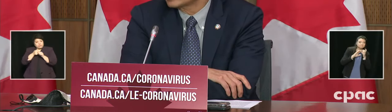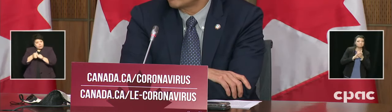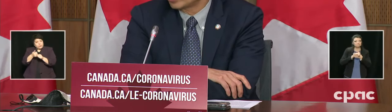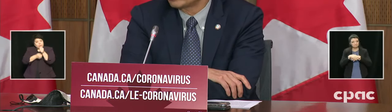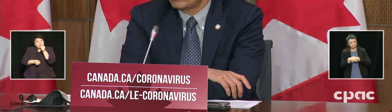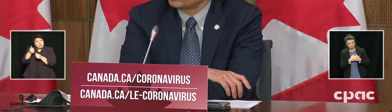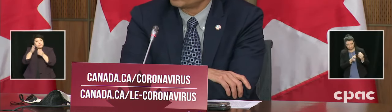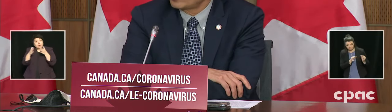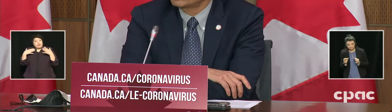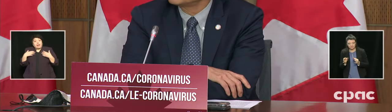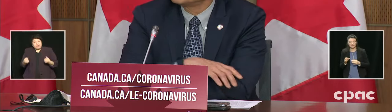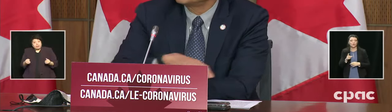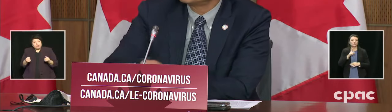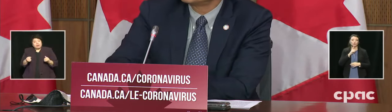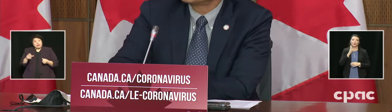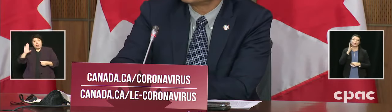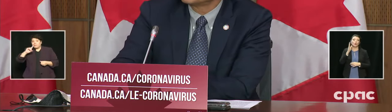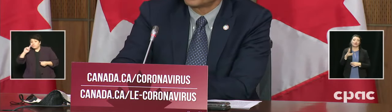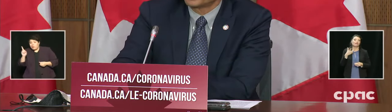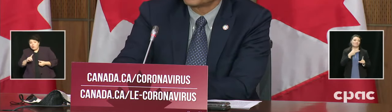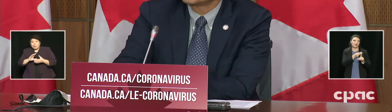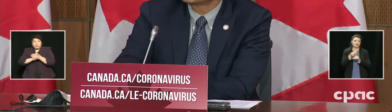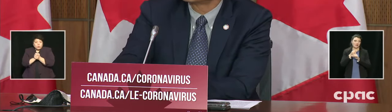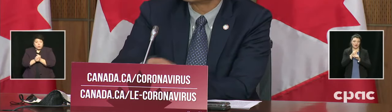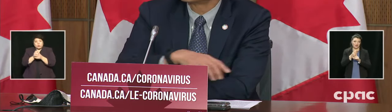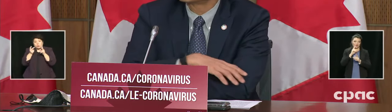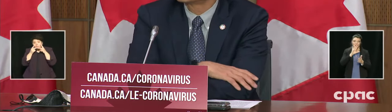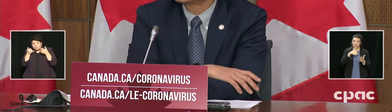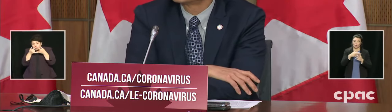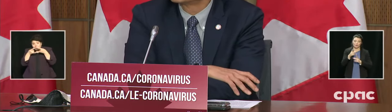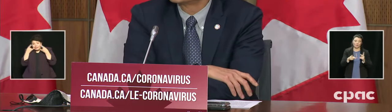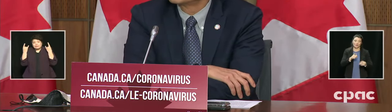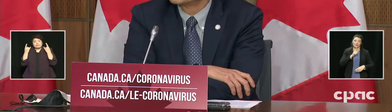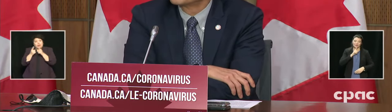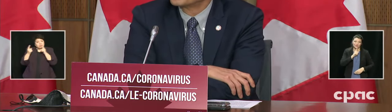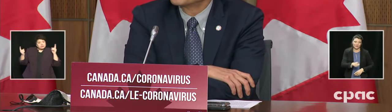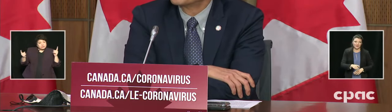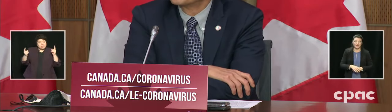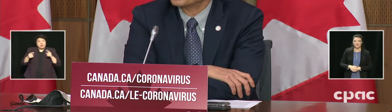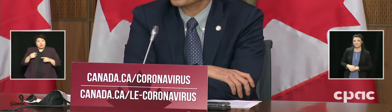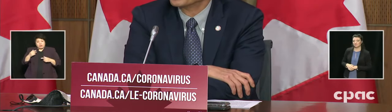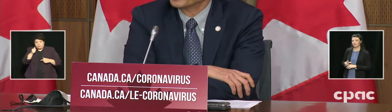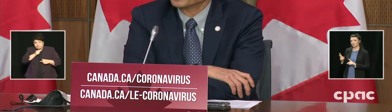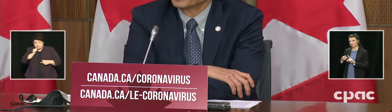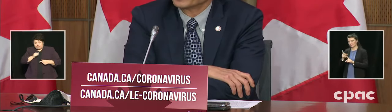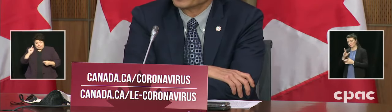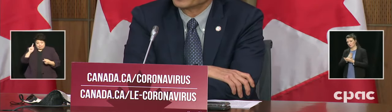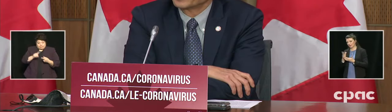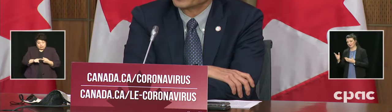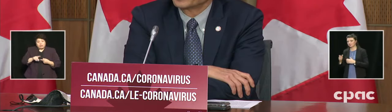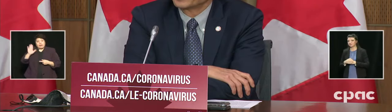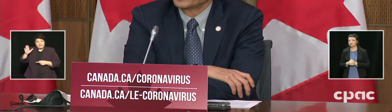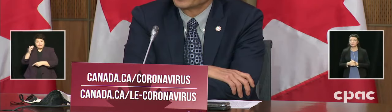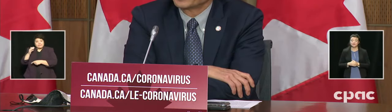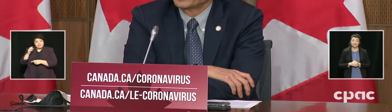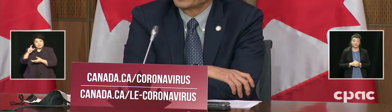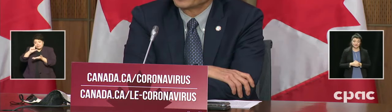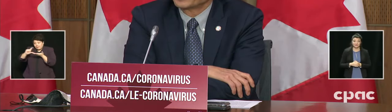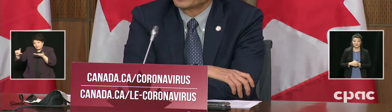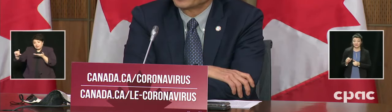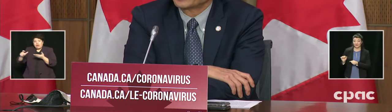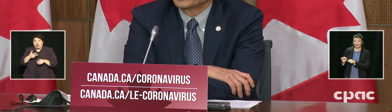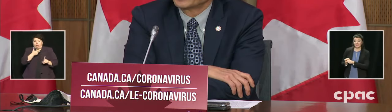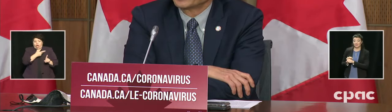les vaccins vont arriver pour tout le monde. On a quand même vu au début de la pandémie que les gens perdent un peu leur